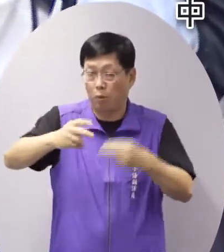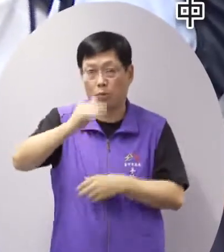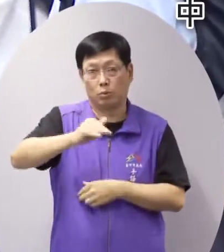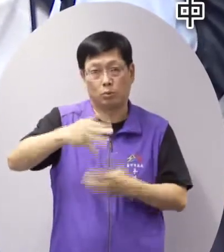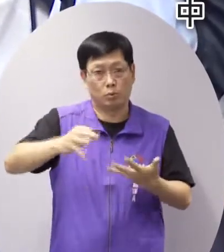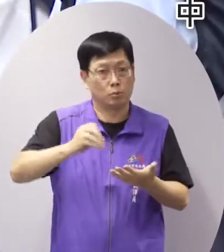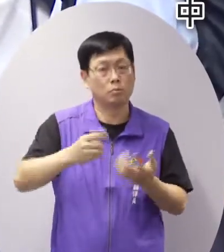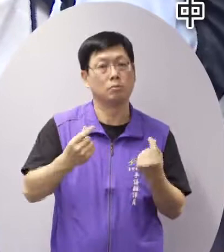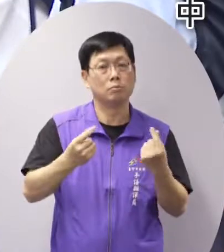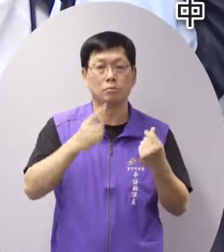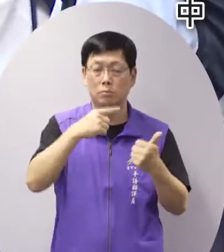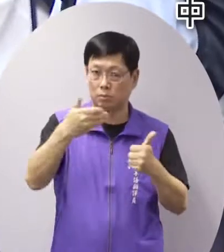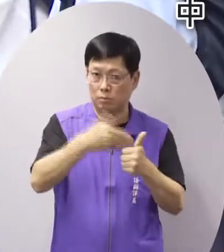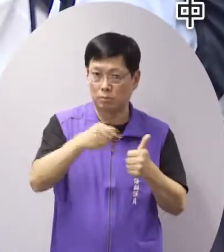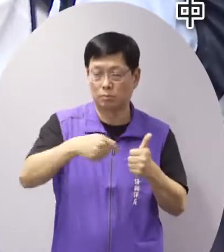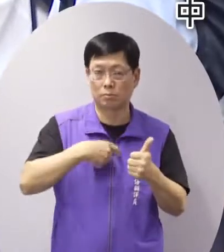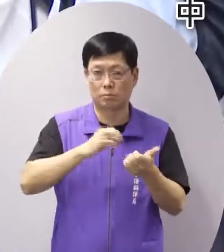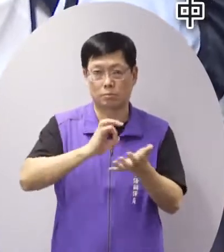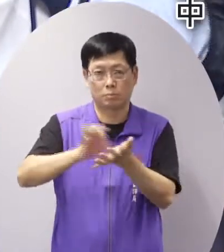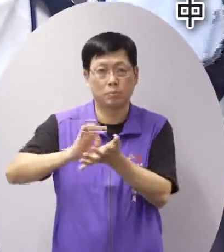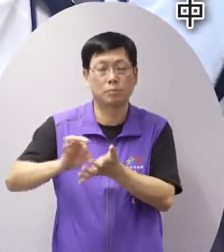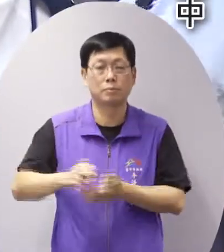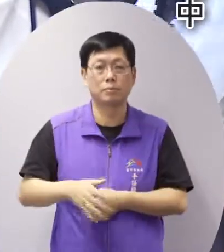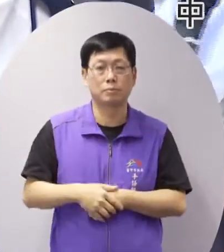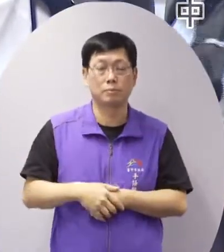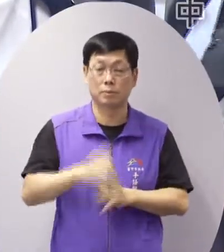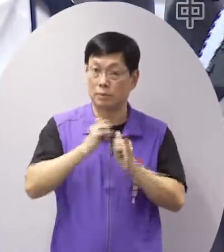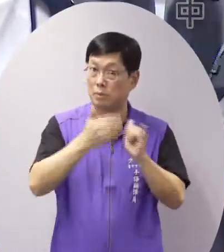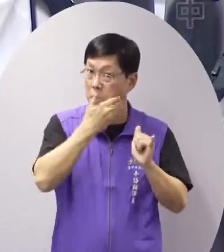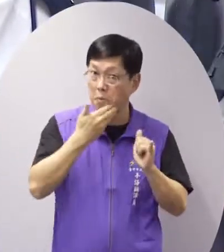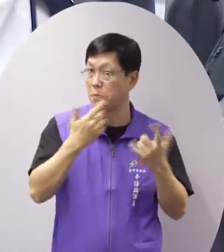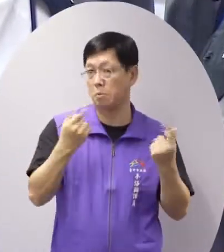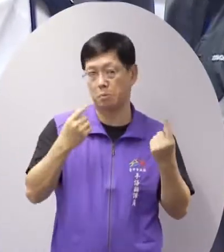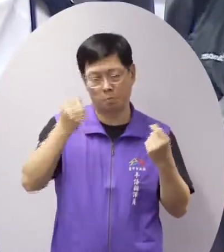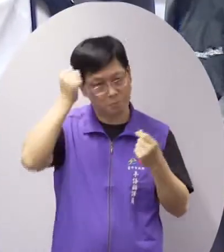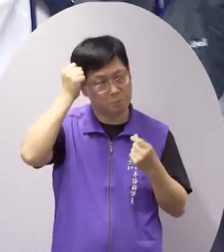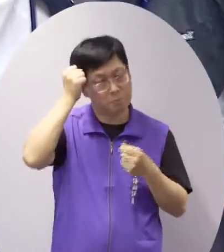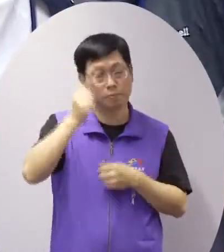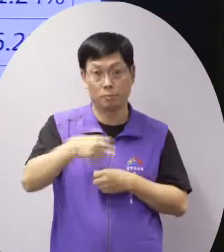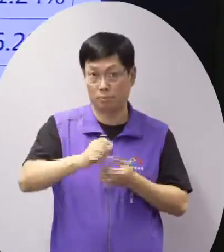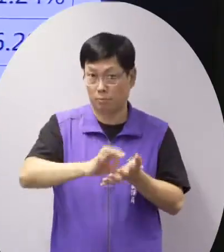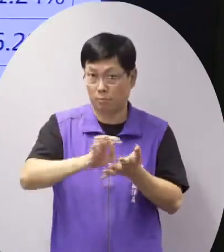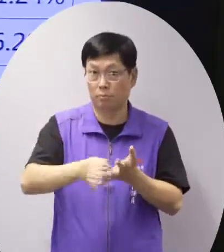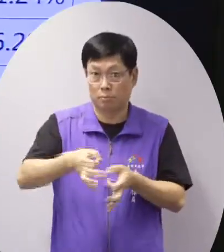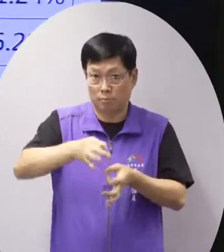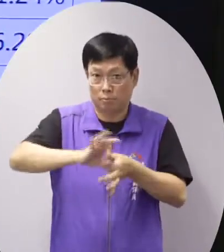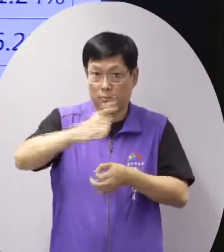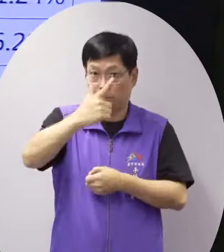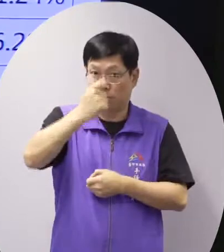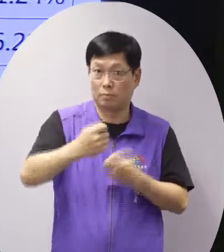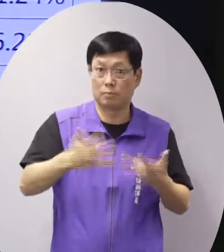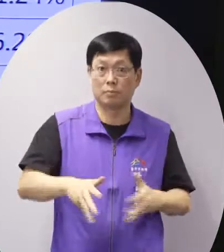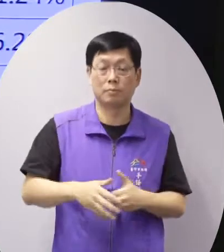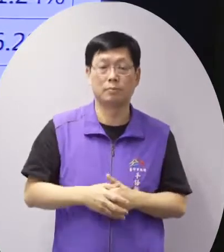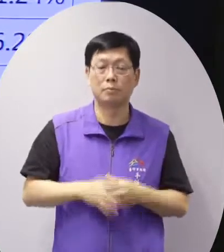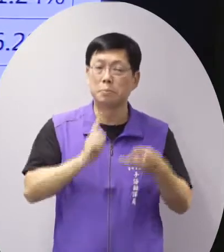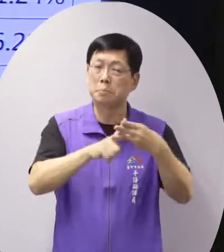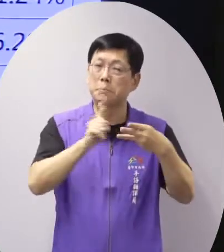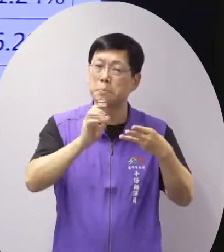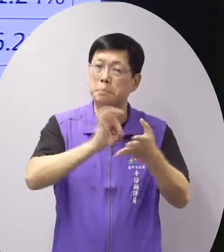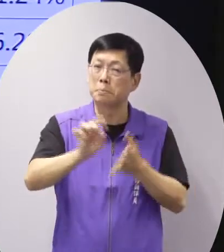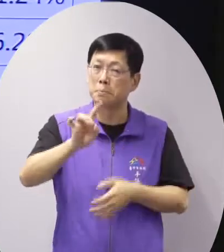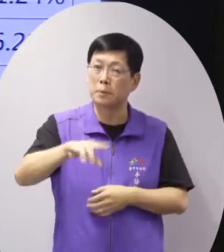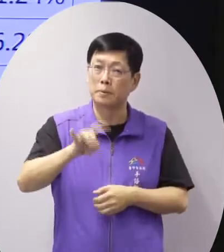这个是属于教育科学文化支出的部分。那社福我们也不会忘记哈，社会福利支出我们也编了6亿多经费，这主要就是